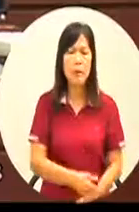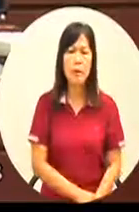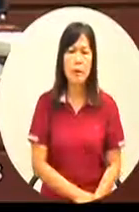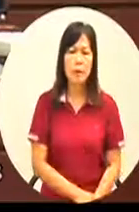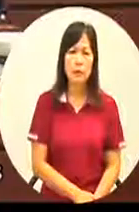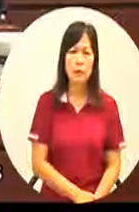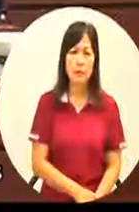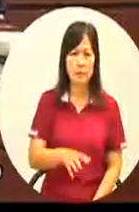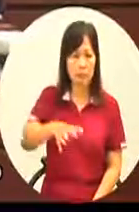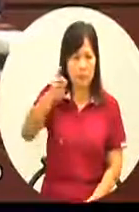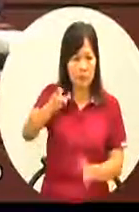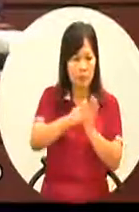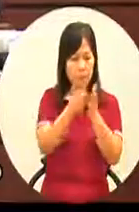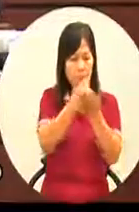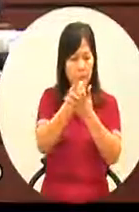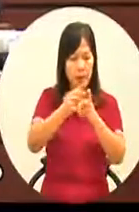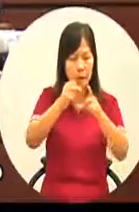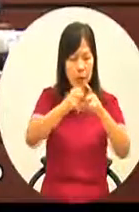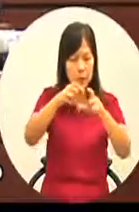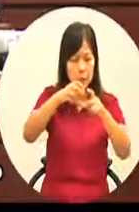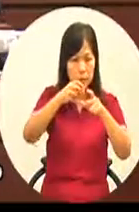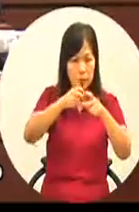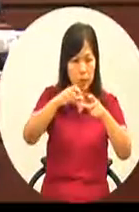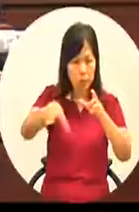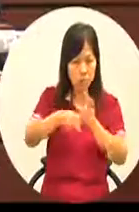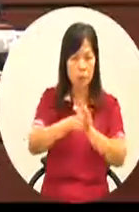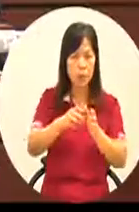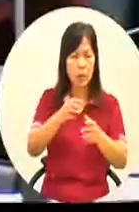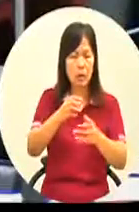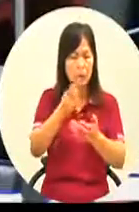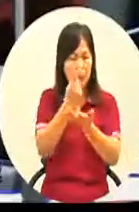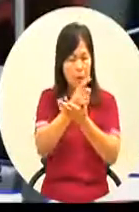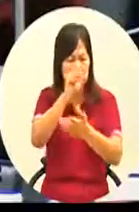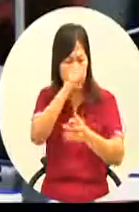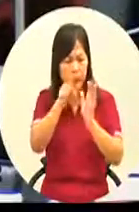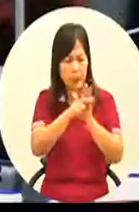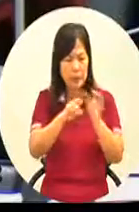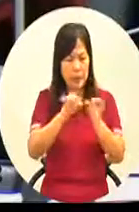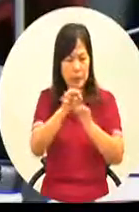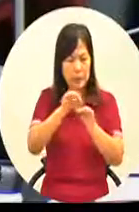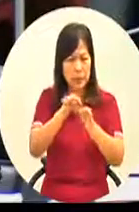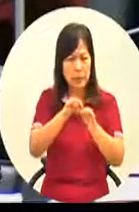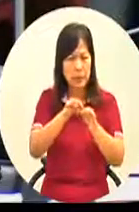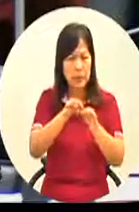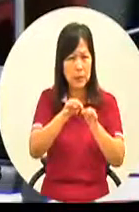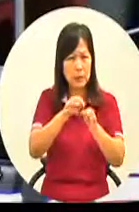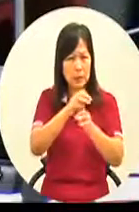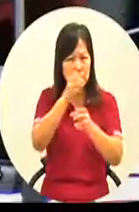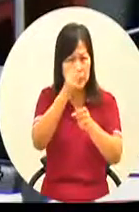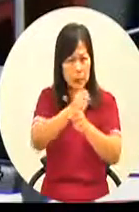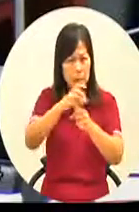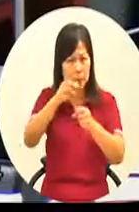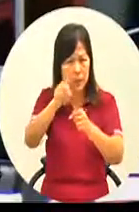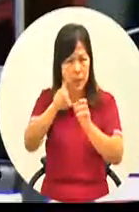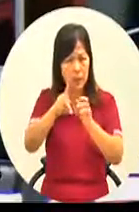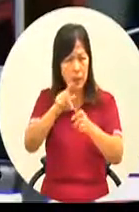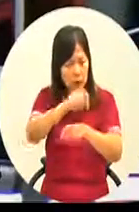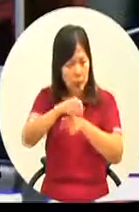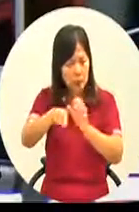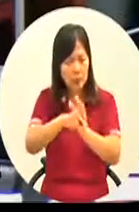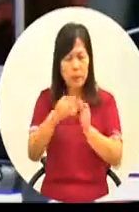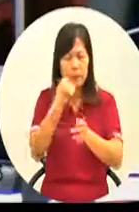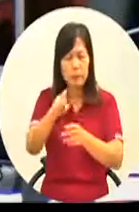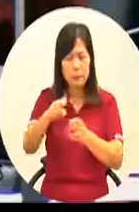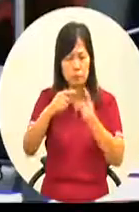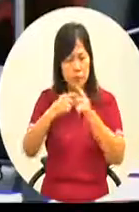咱各区公所，尤其是精建科方面，这人力 是到底是咱的编列不足，或者是